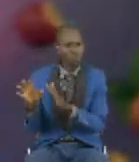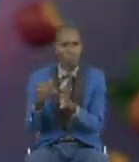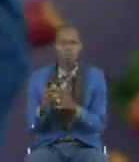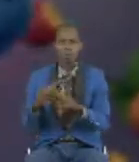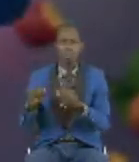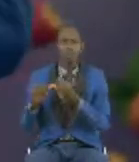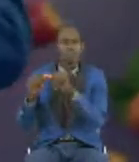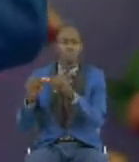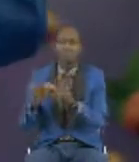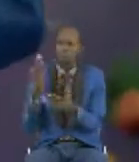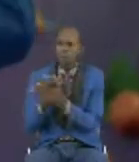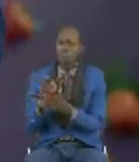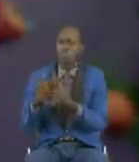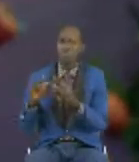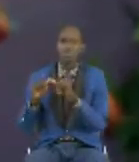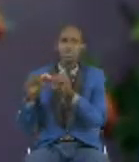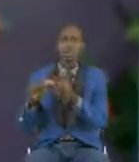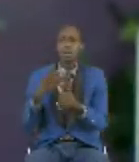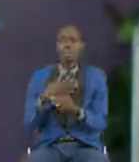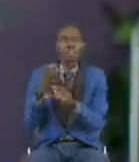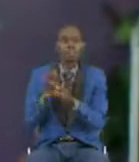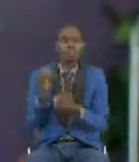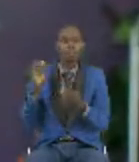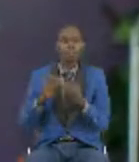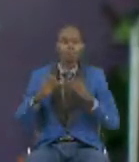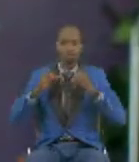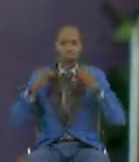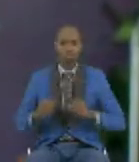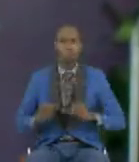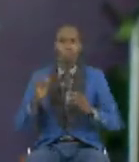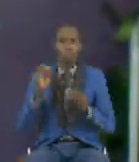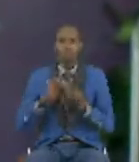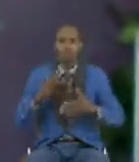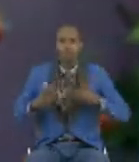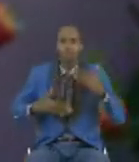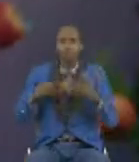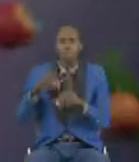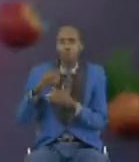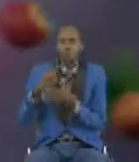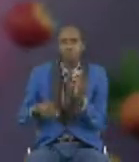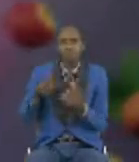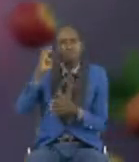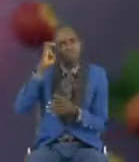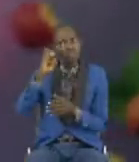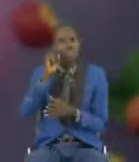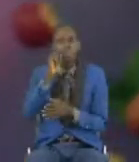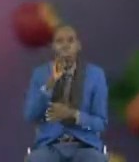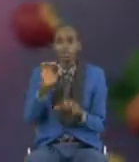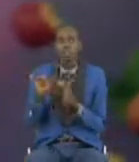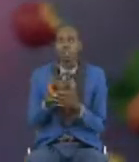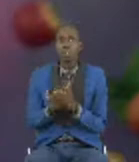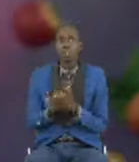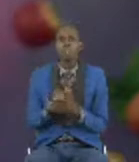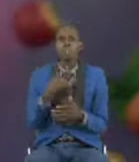à faire. Et il a plus de force, plus de courage et plus de joie dans ce qu'il fait. Le monsieur